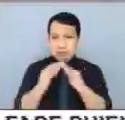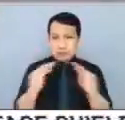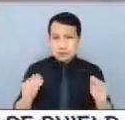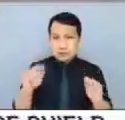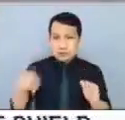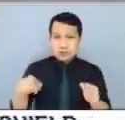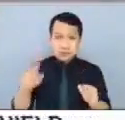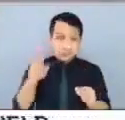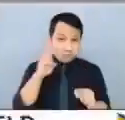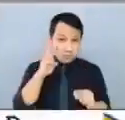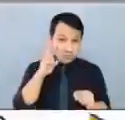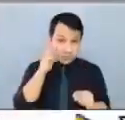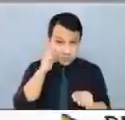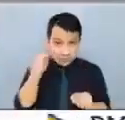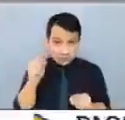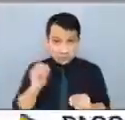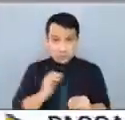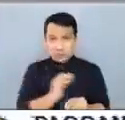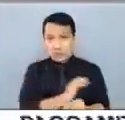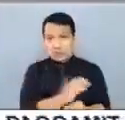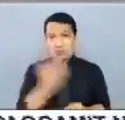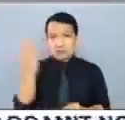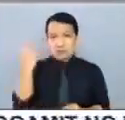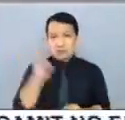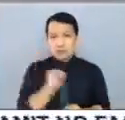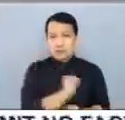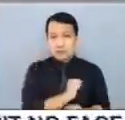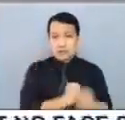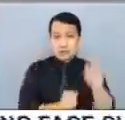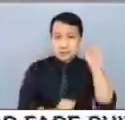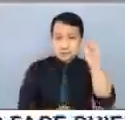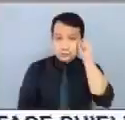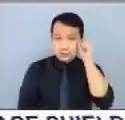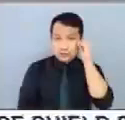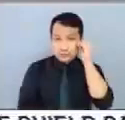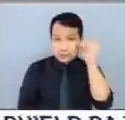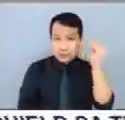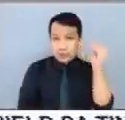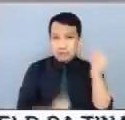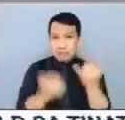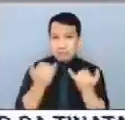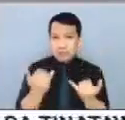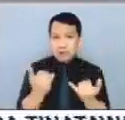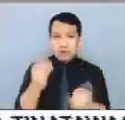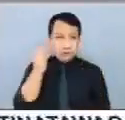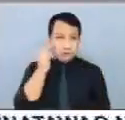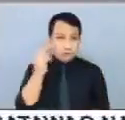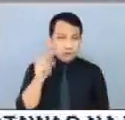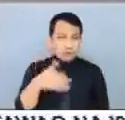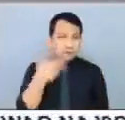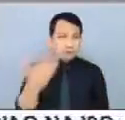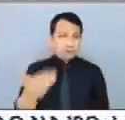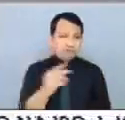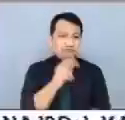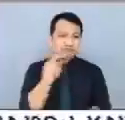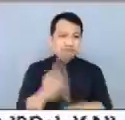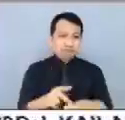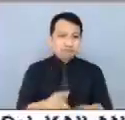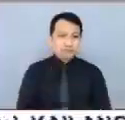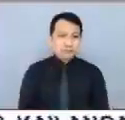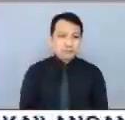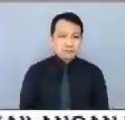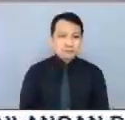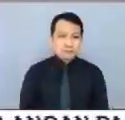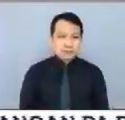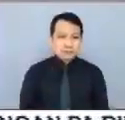analyst, abogado at educator na si Attorney Tony Laviña. Magandang umaga po, Attorney Laviña. This is